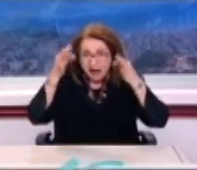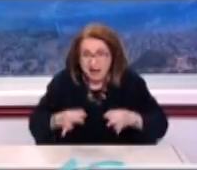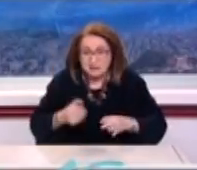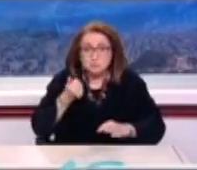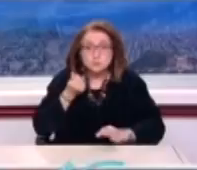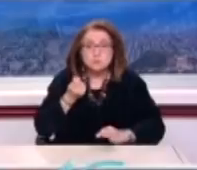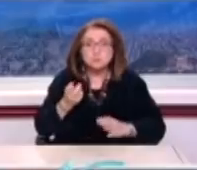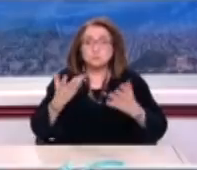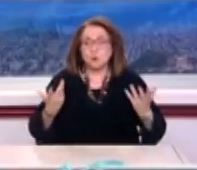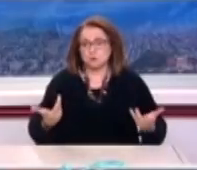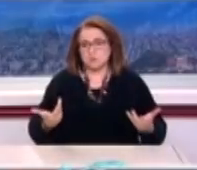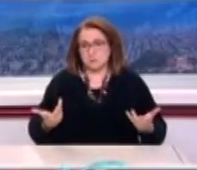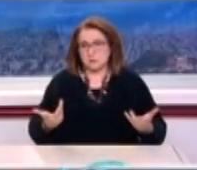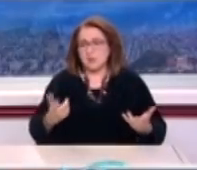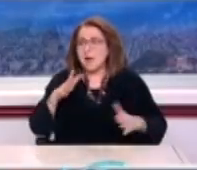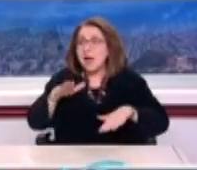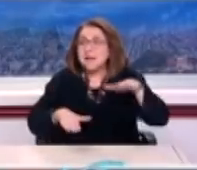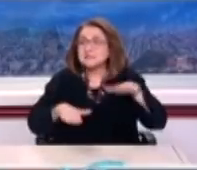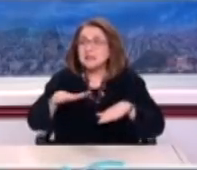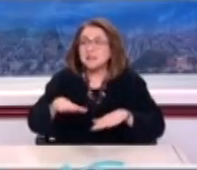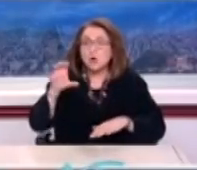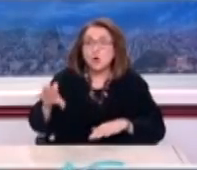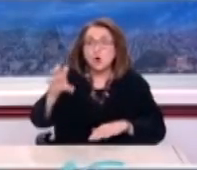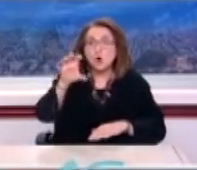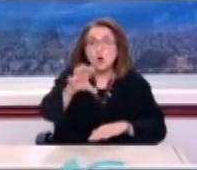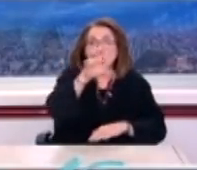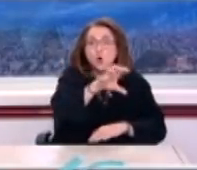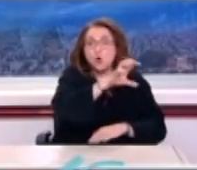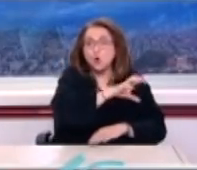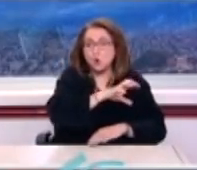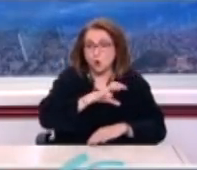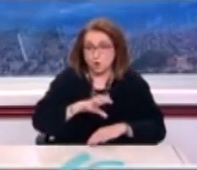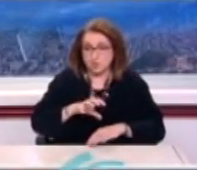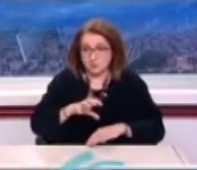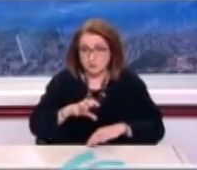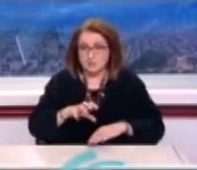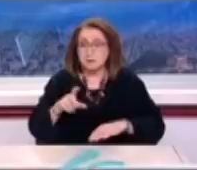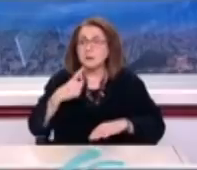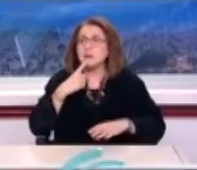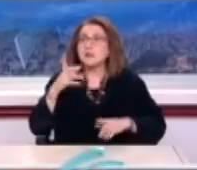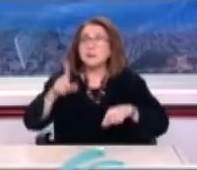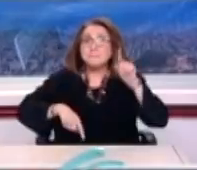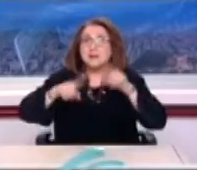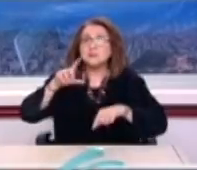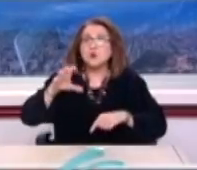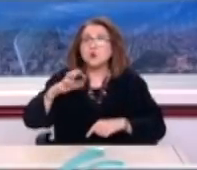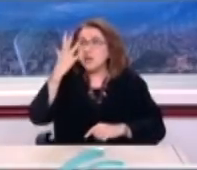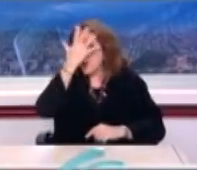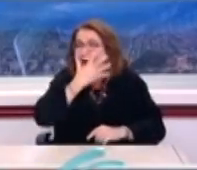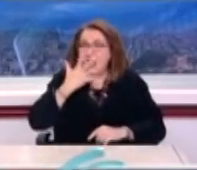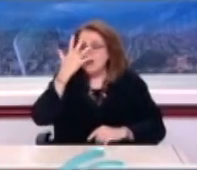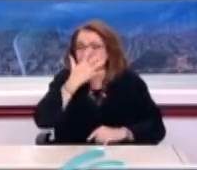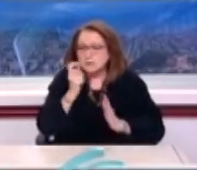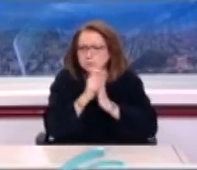ξέρουμε με πολύ καλά δεδομένα πόσο χαμηλή είναι η δυνατότητα ανίχνευσης και καταγραφής της νόσου σε χώρες της Αφρικής και της